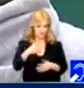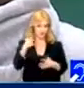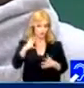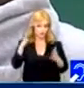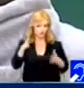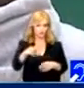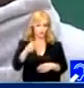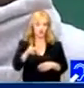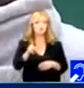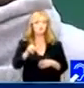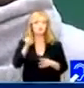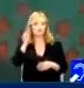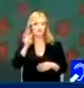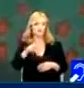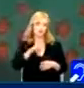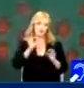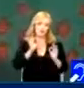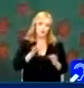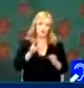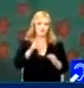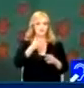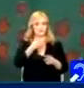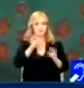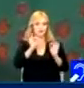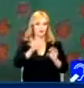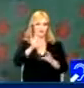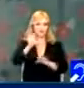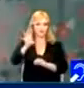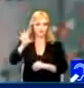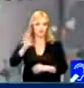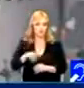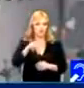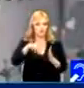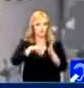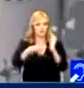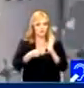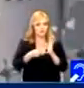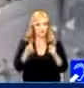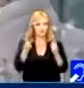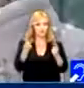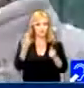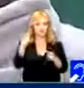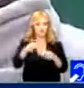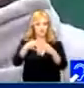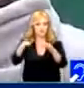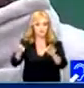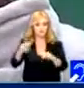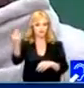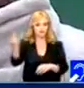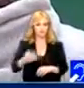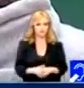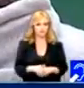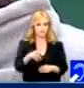de peliculă, fotografii. Băiatul spune că are planuri mari după ce va păși dincolo de pragul închisorii. Tu ai